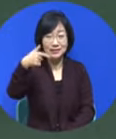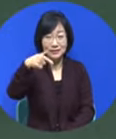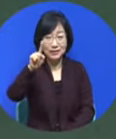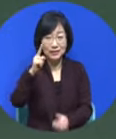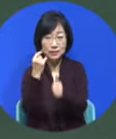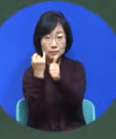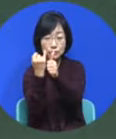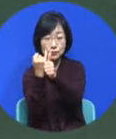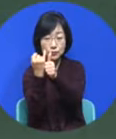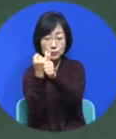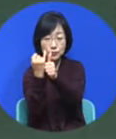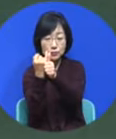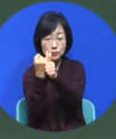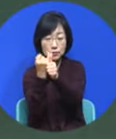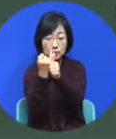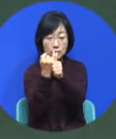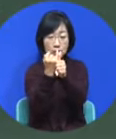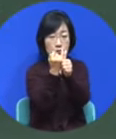부부가